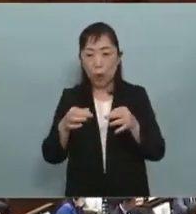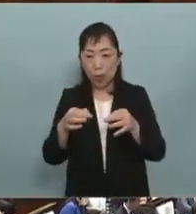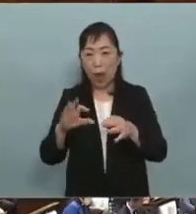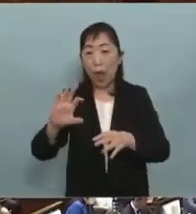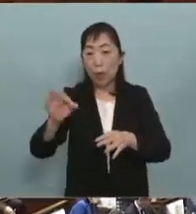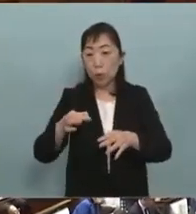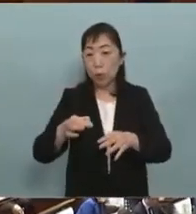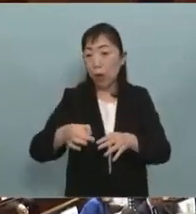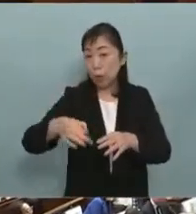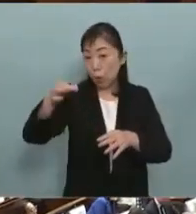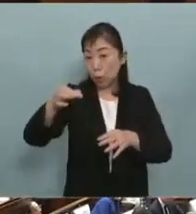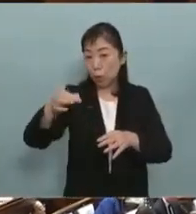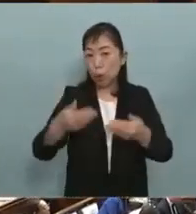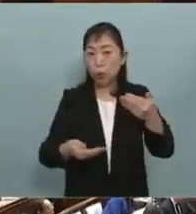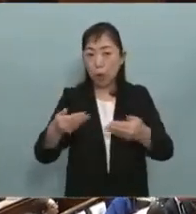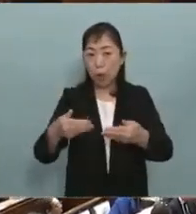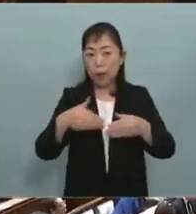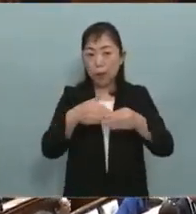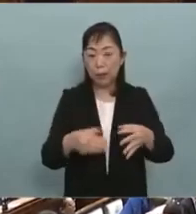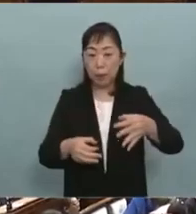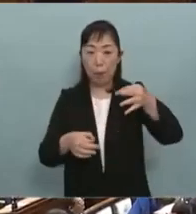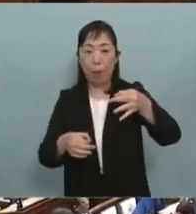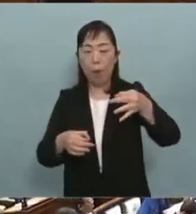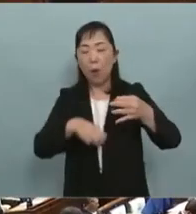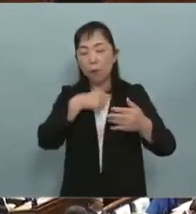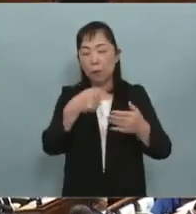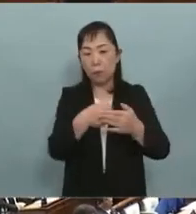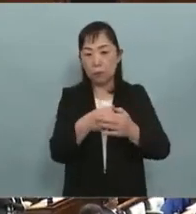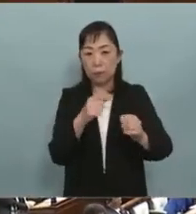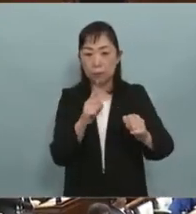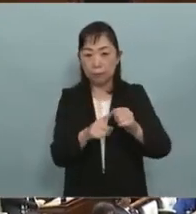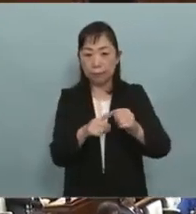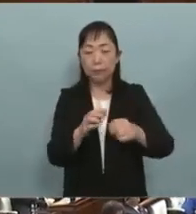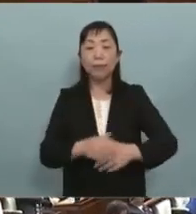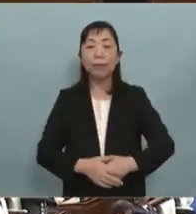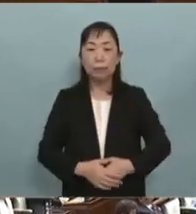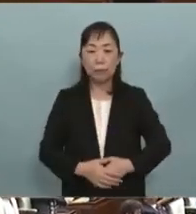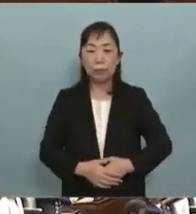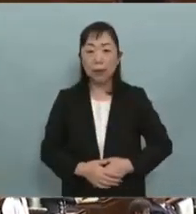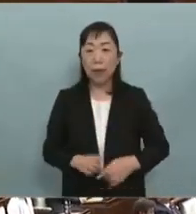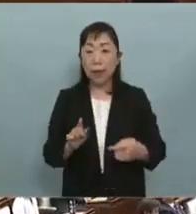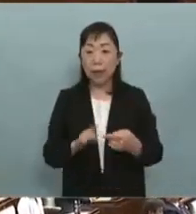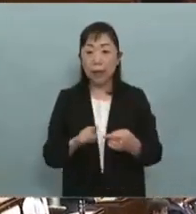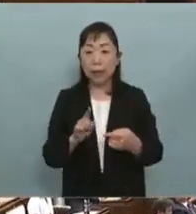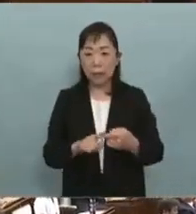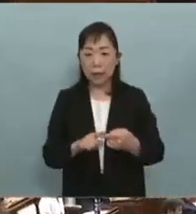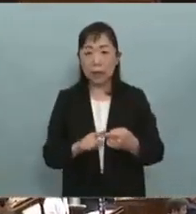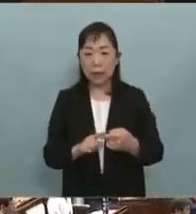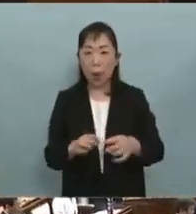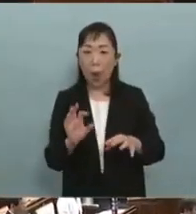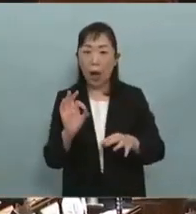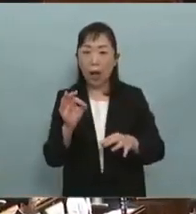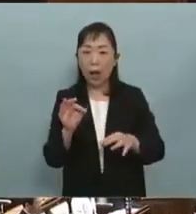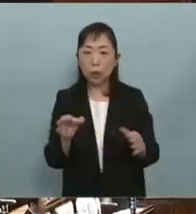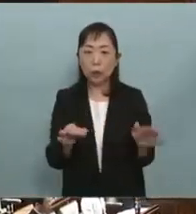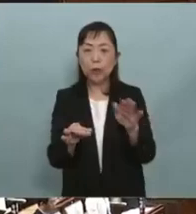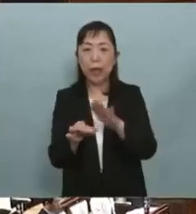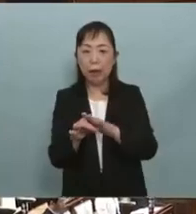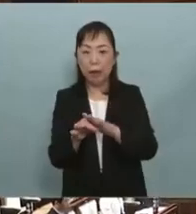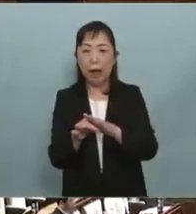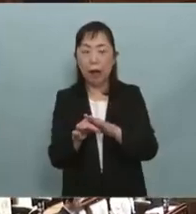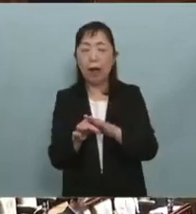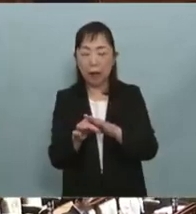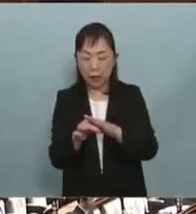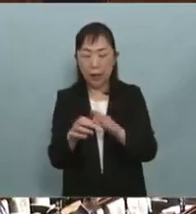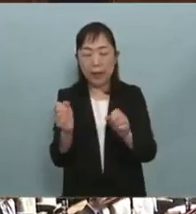上昇を上回る賃増を実現してまります適切な科学転換生産性向上